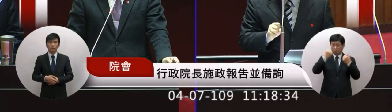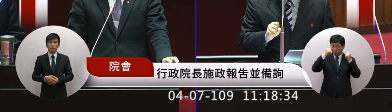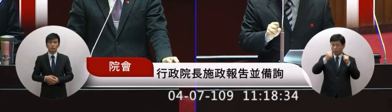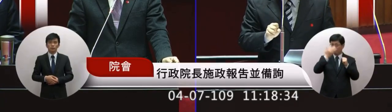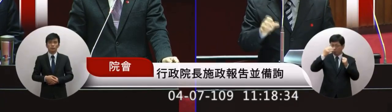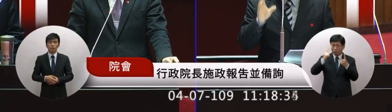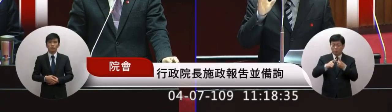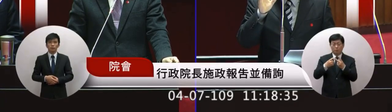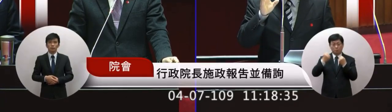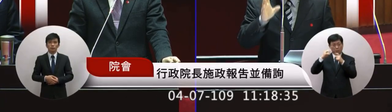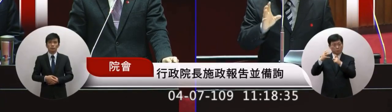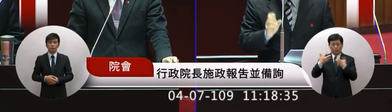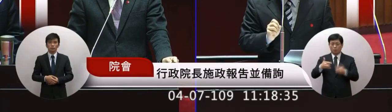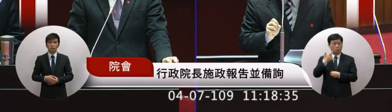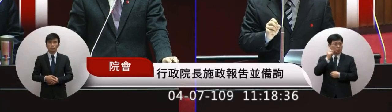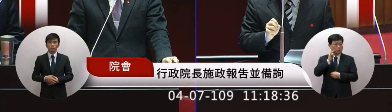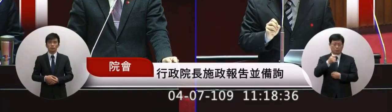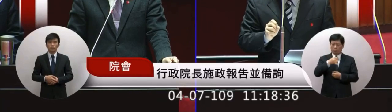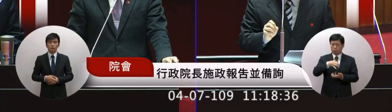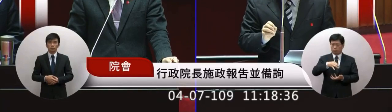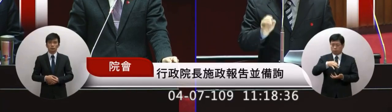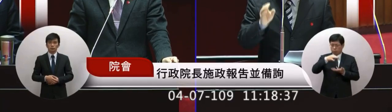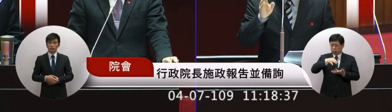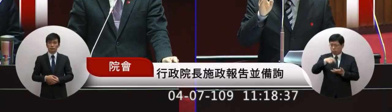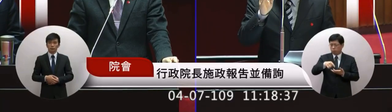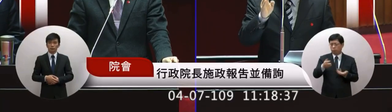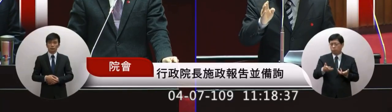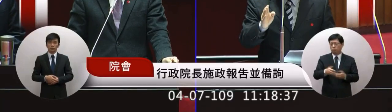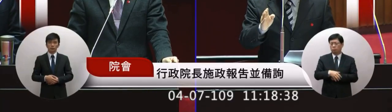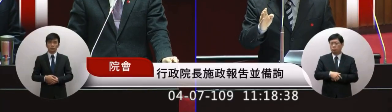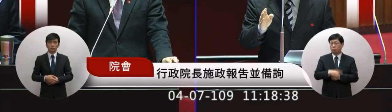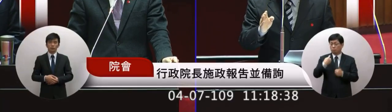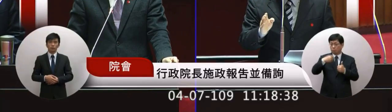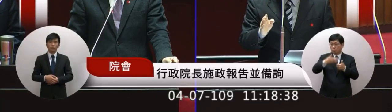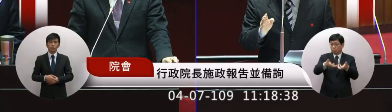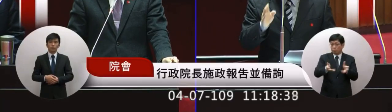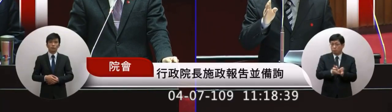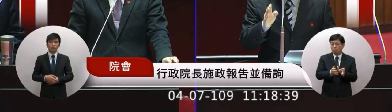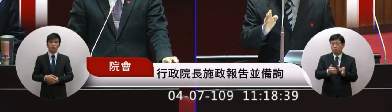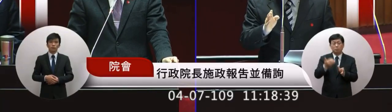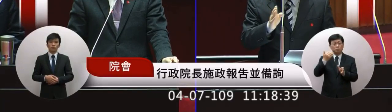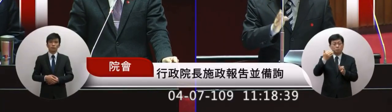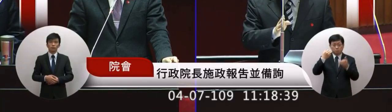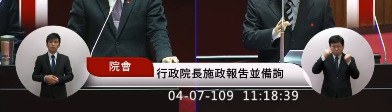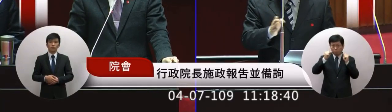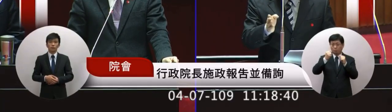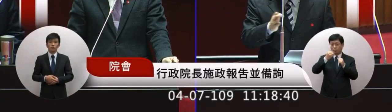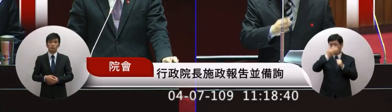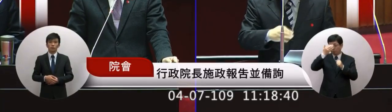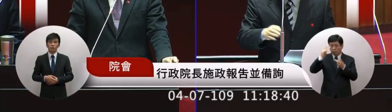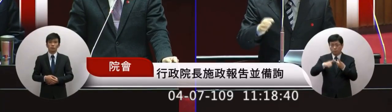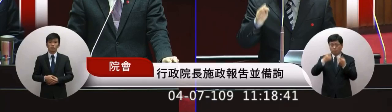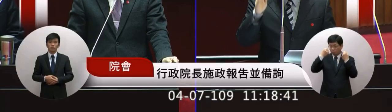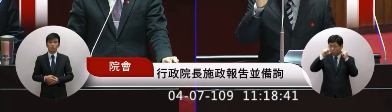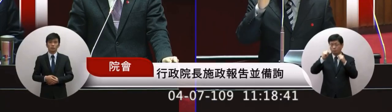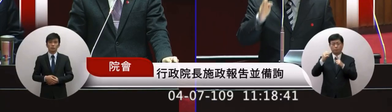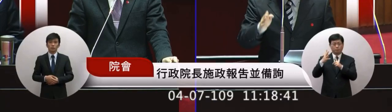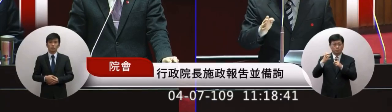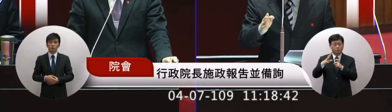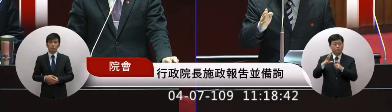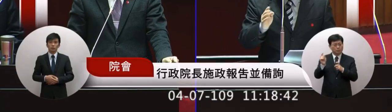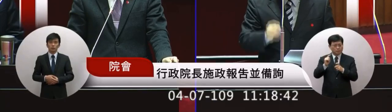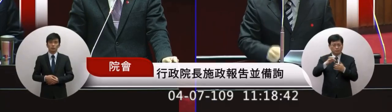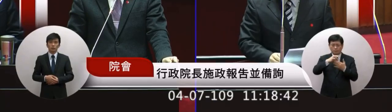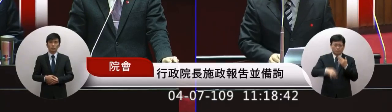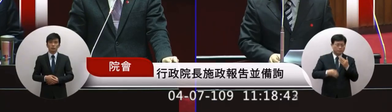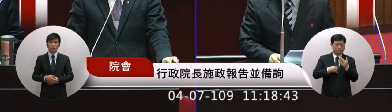毕业典礼的部分，因为很多家长非常的关心，那我们教育部现在对于毕业旅行跟毕业典礼有没有一些指导